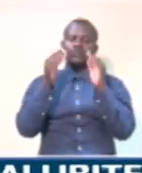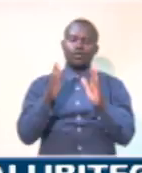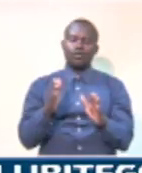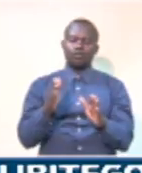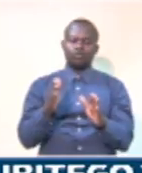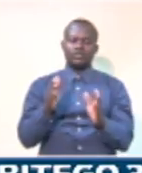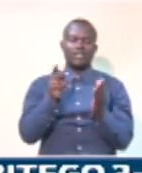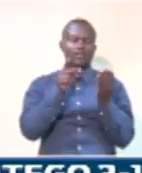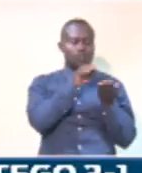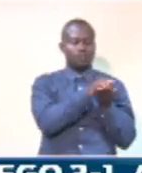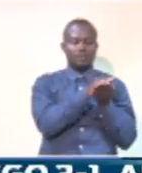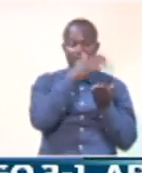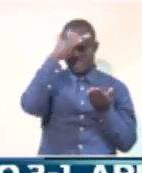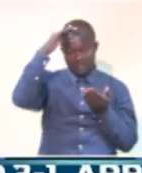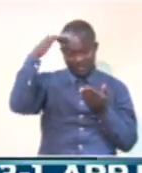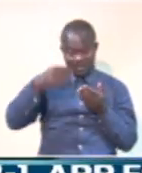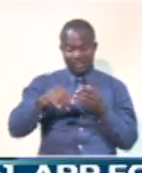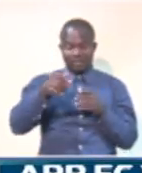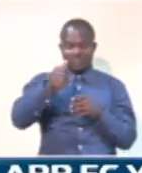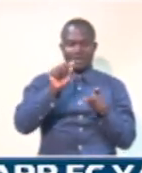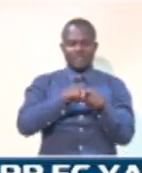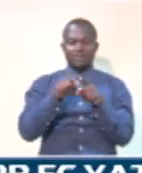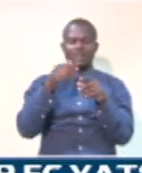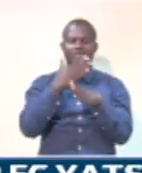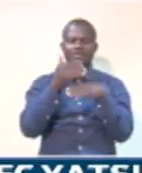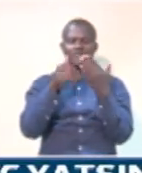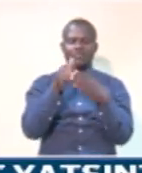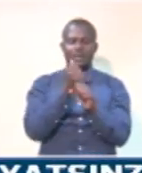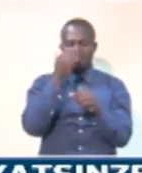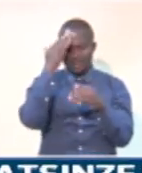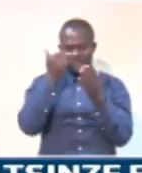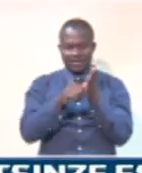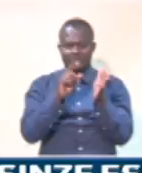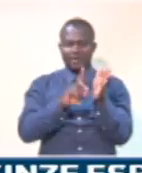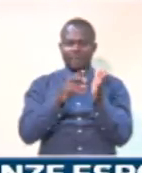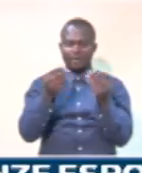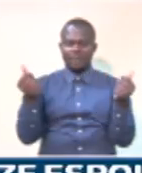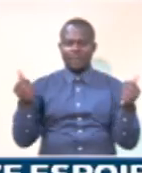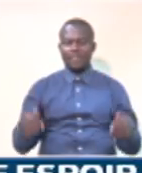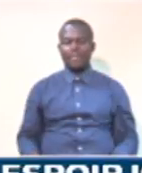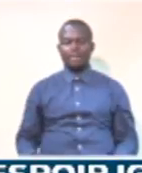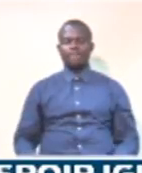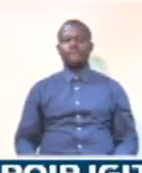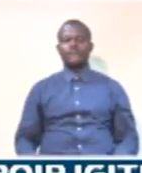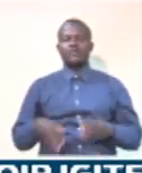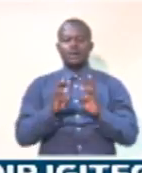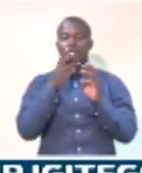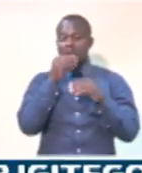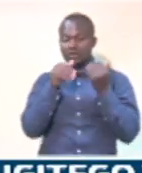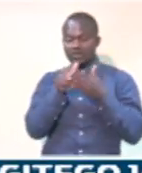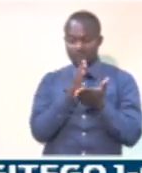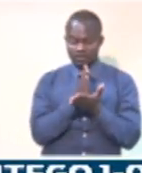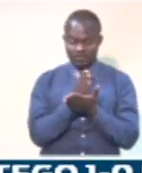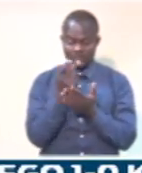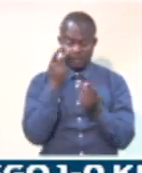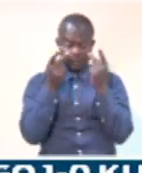bigorana. Mwebwe nka ministeri mukora iki kugira ngo iki kibazo gikemuke? Uko babivuga niko bimeze, hajya